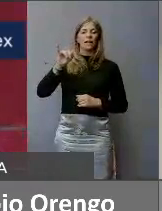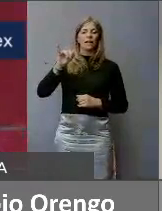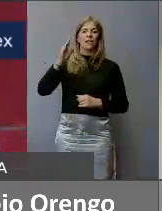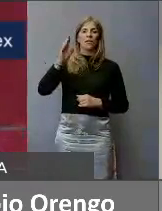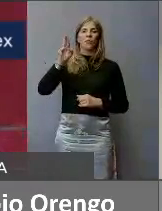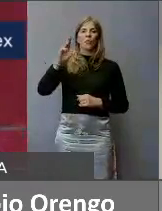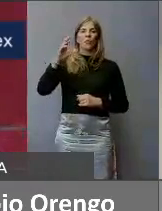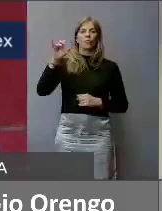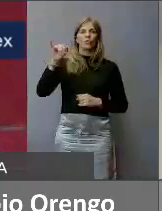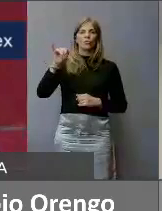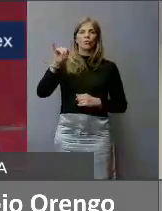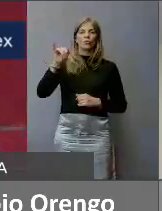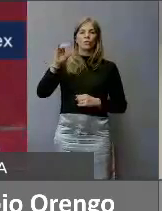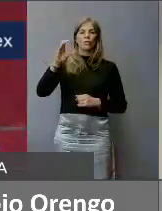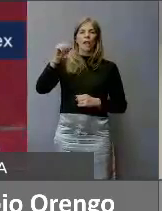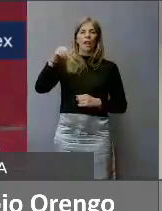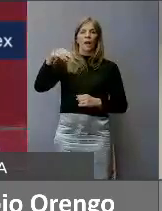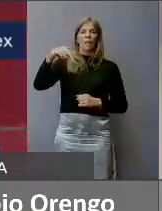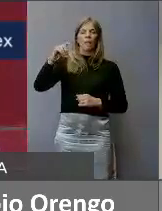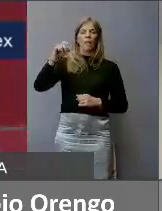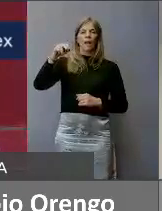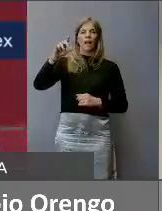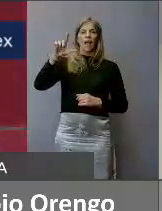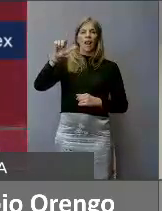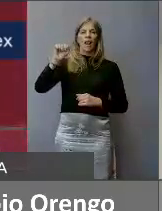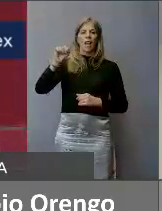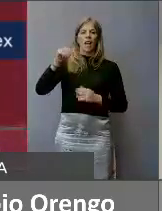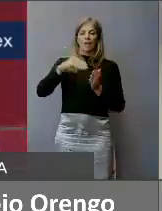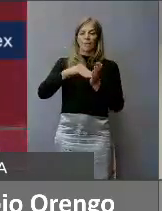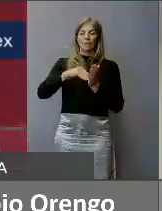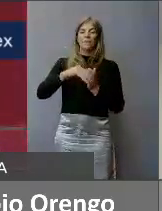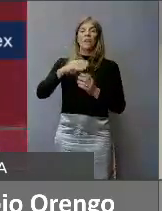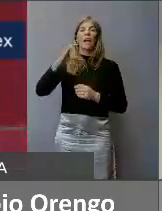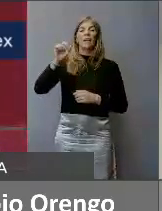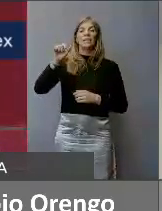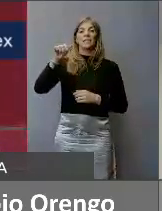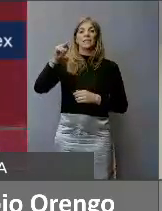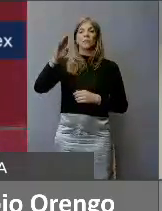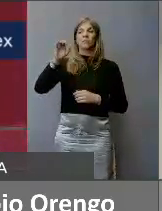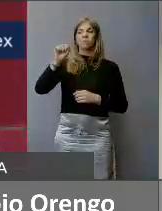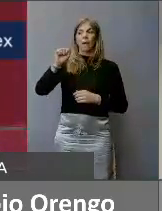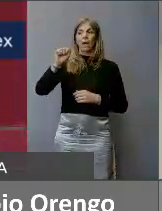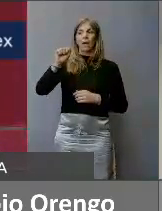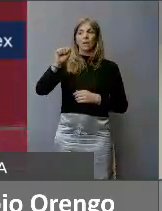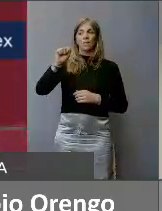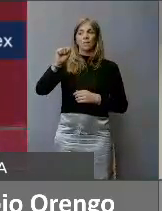pucci campanella presente call fiba